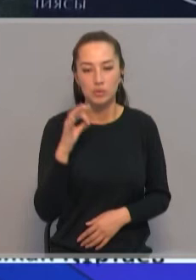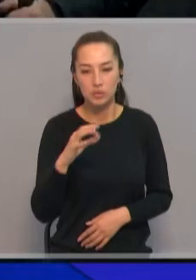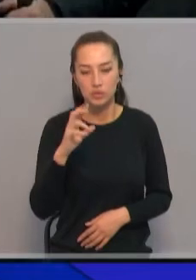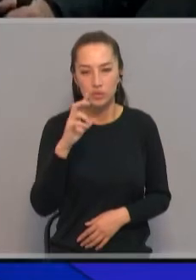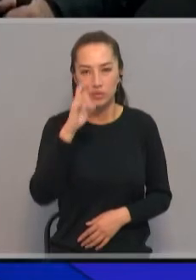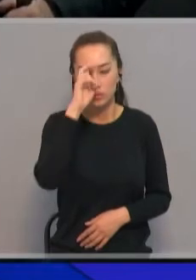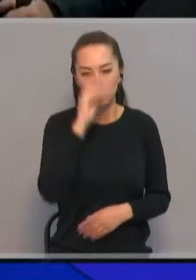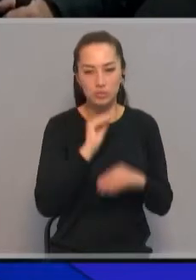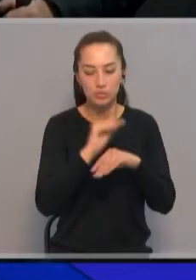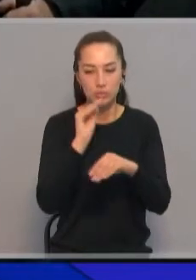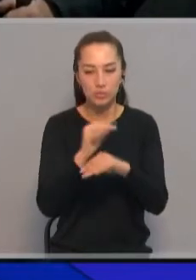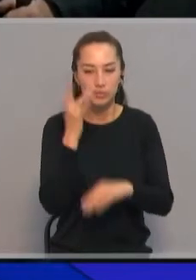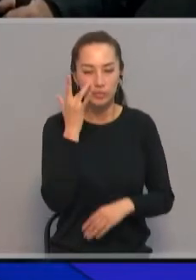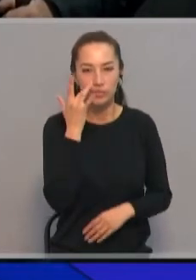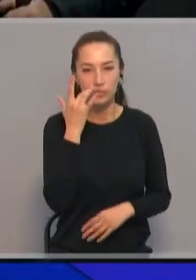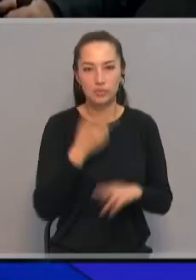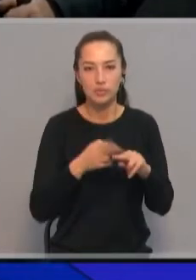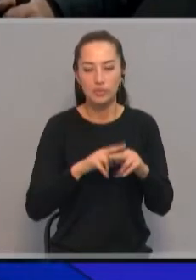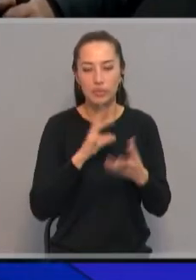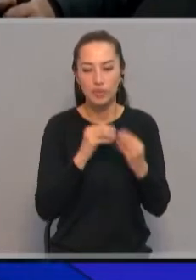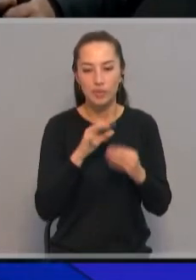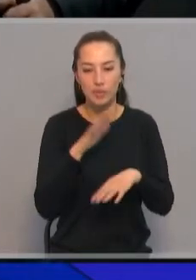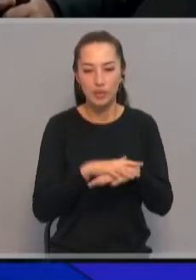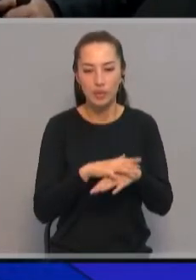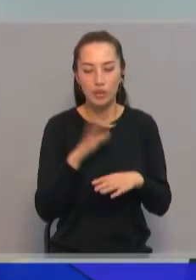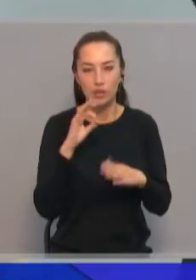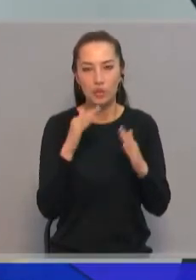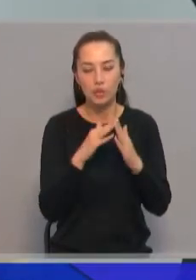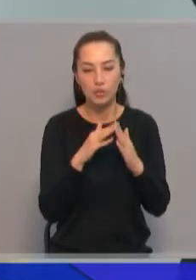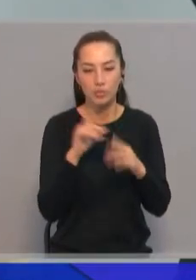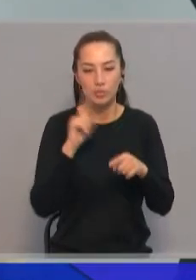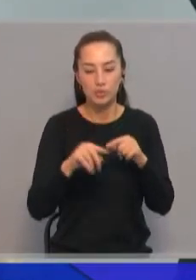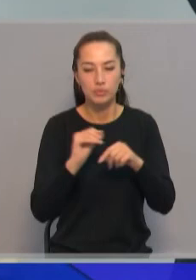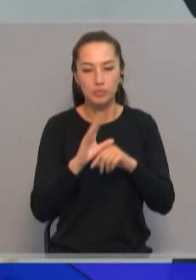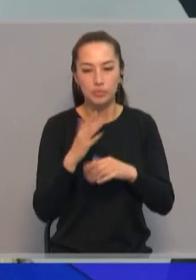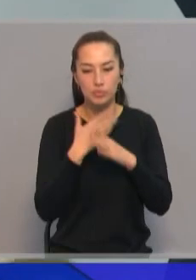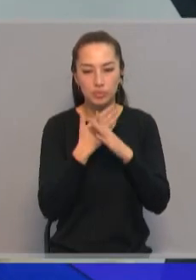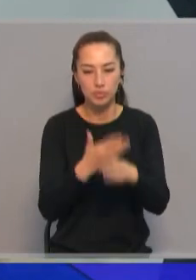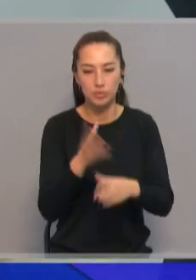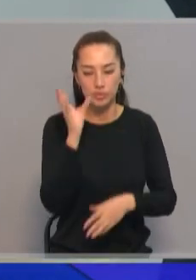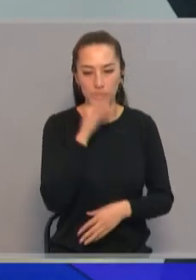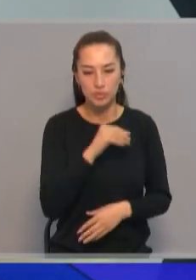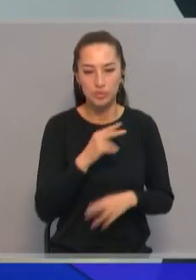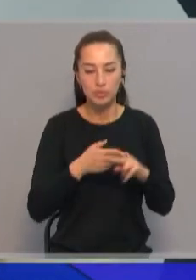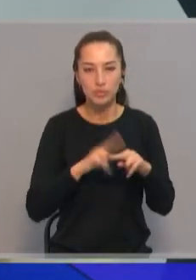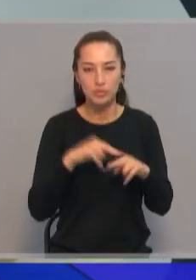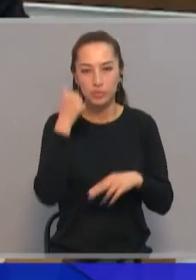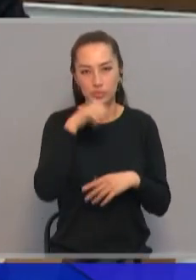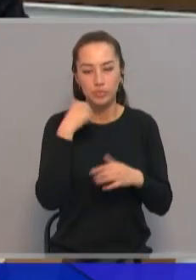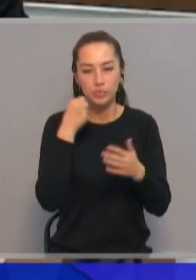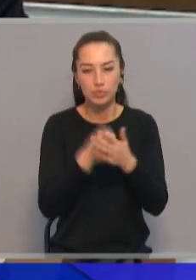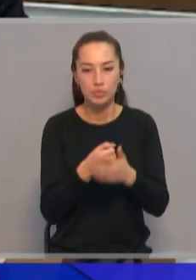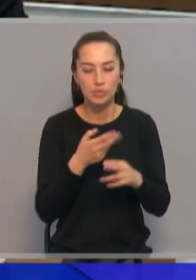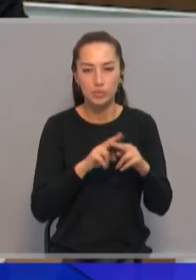мемлекеттік сыйақы қосылып отырады. Осы арқылы банк клиенттерге баспана қаражатын тезірек жинақтауға көмектеседі. Жыл соңына дейін банктің